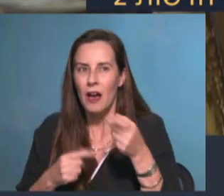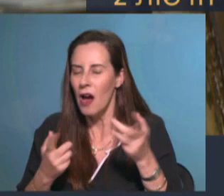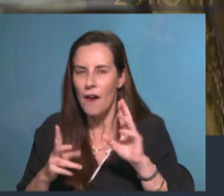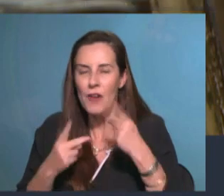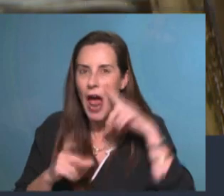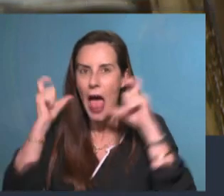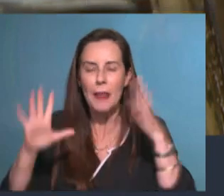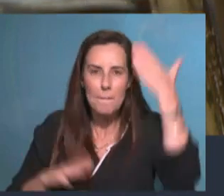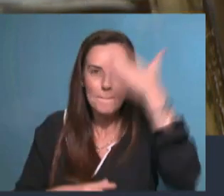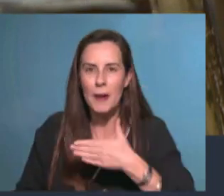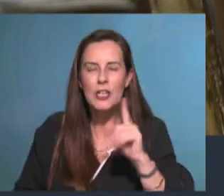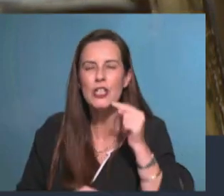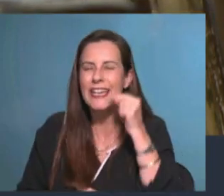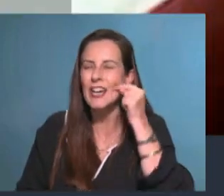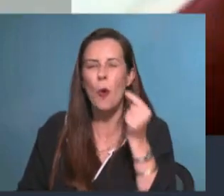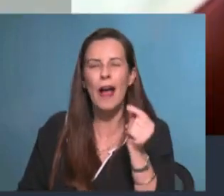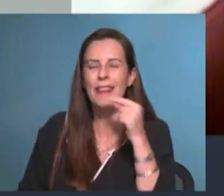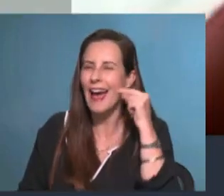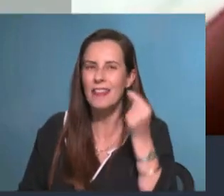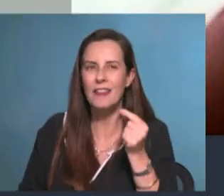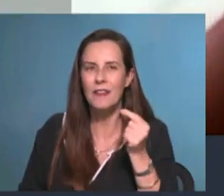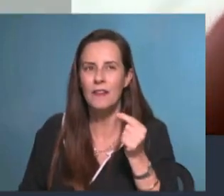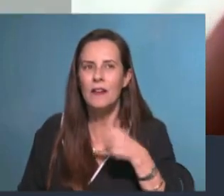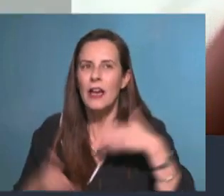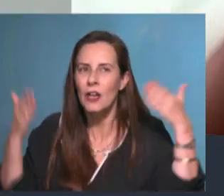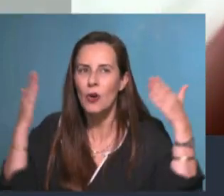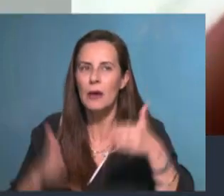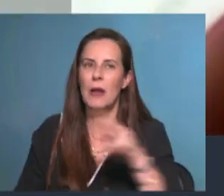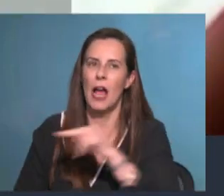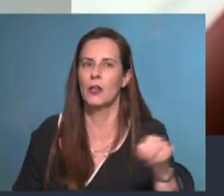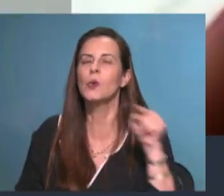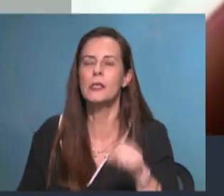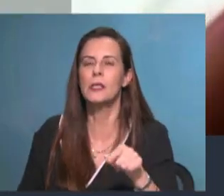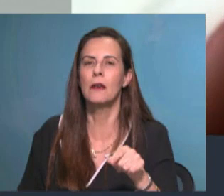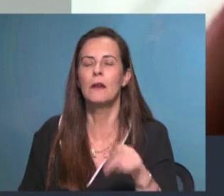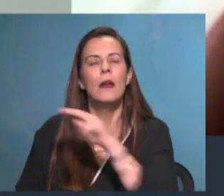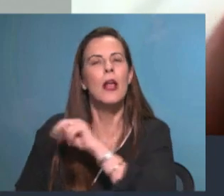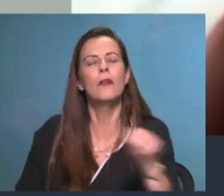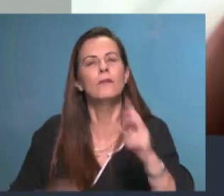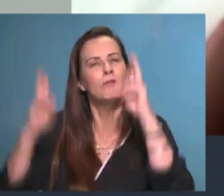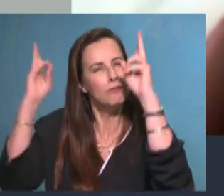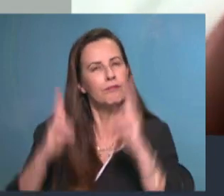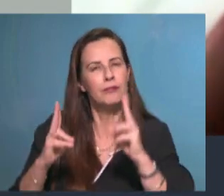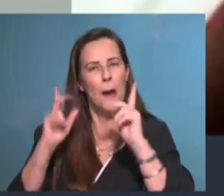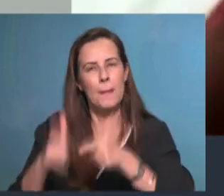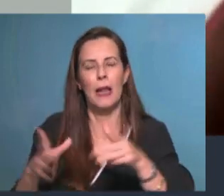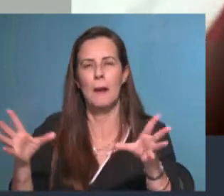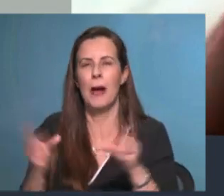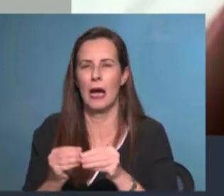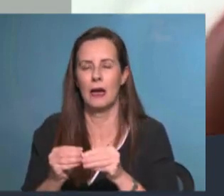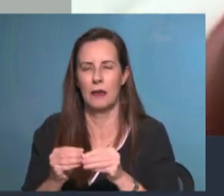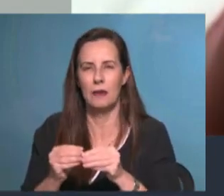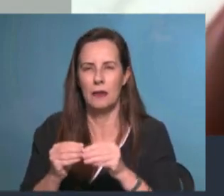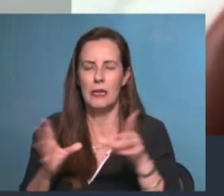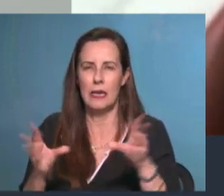בראש, חיוך קטן בזווית הפה. לכוון את אור הזרקורים לסוגיה הזאת, לסוגיית